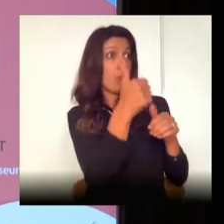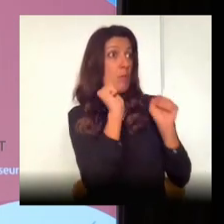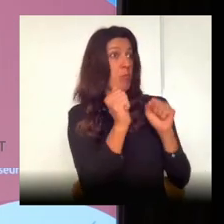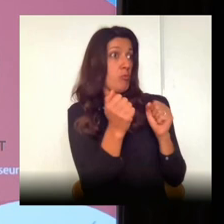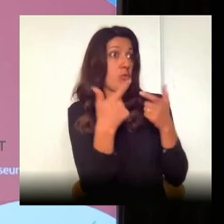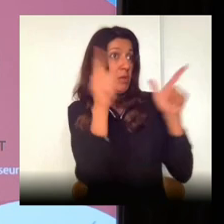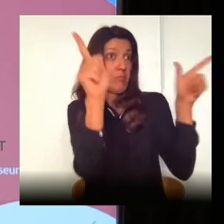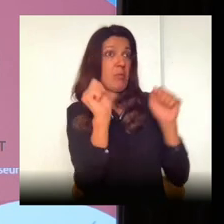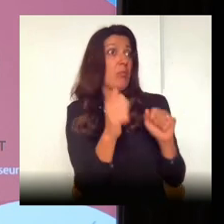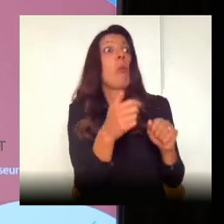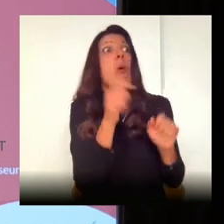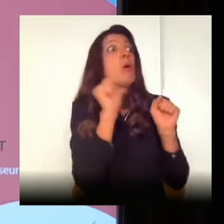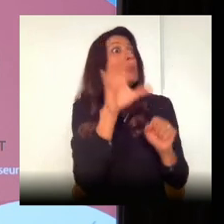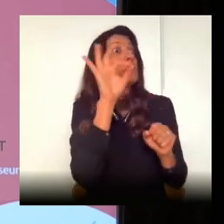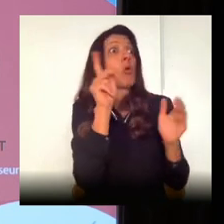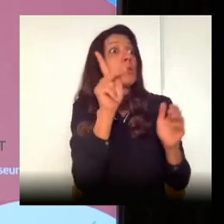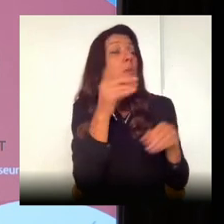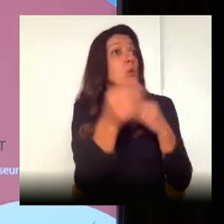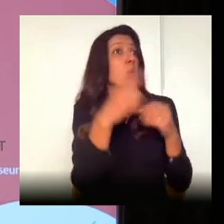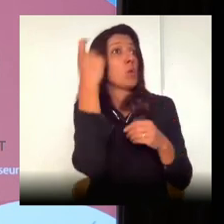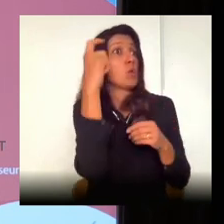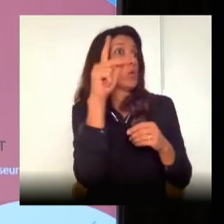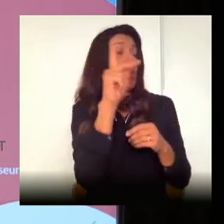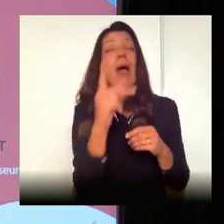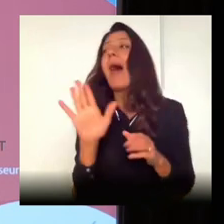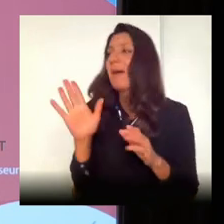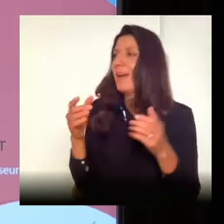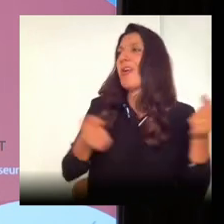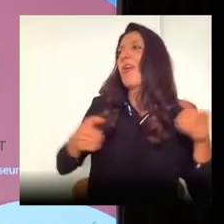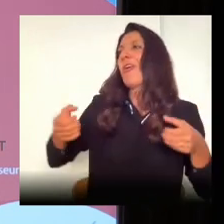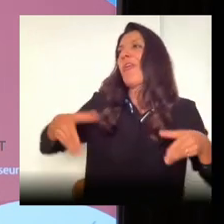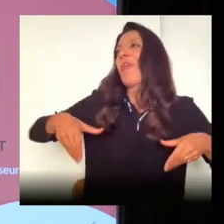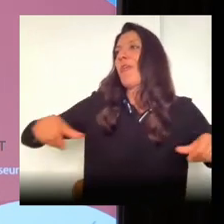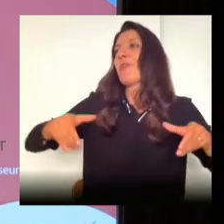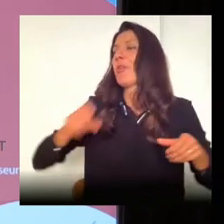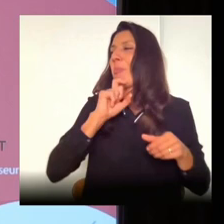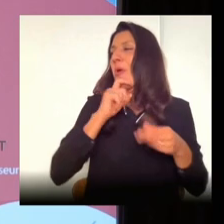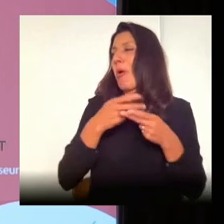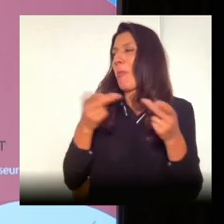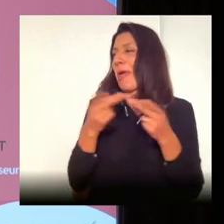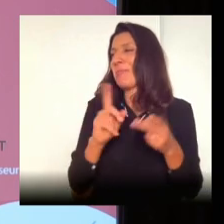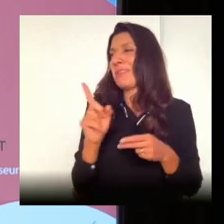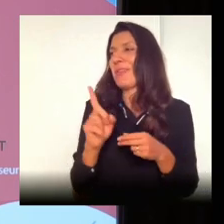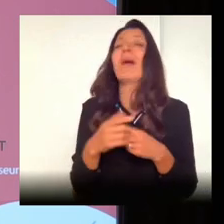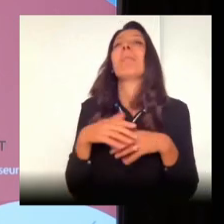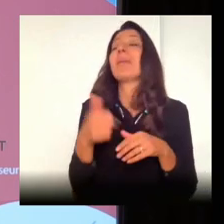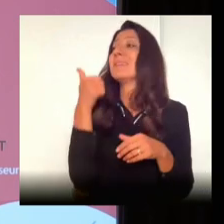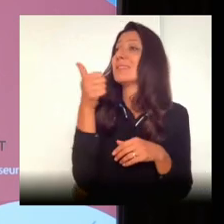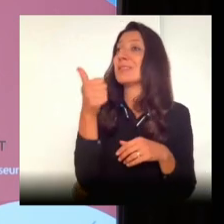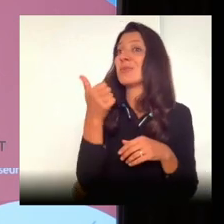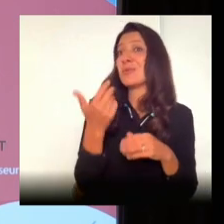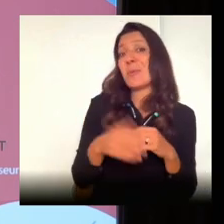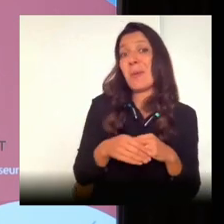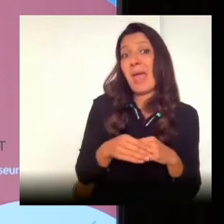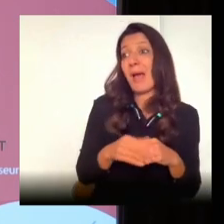Voilà. Pas encore de permis pour les fauteuils, mais en fait, ils sont super parce que j'ai pas besoin d'animer, ils vont animer tout seuls,